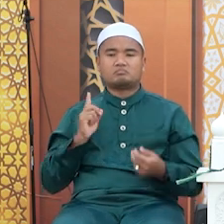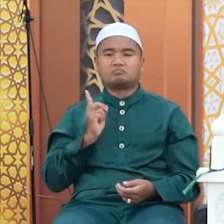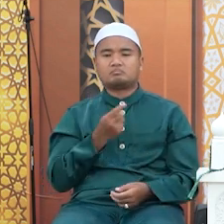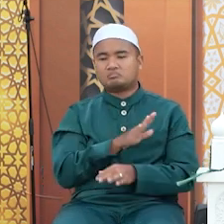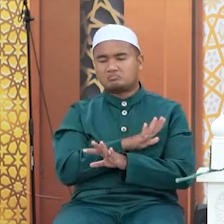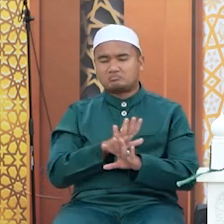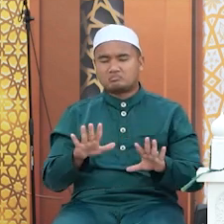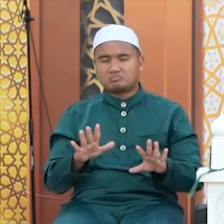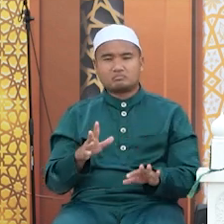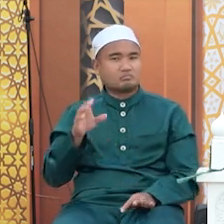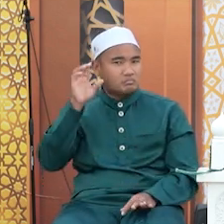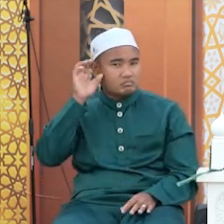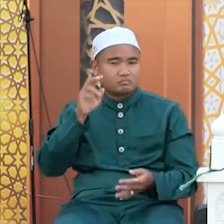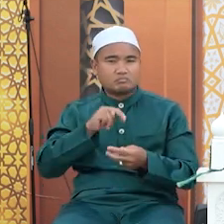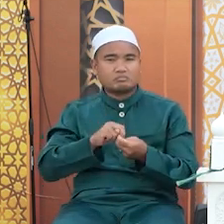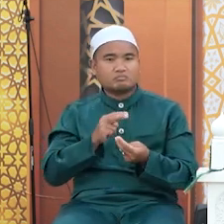baik.